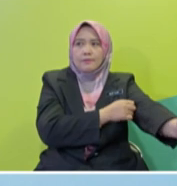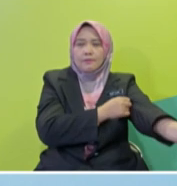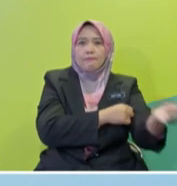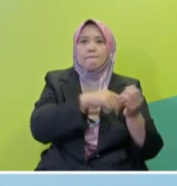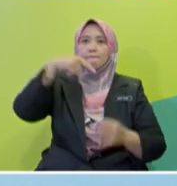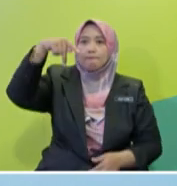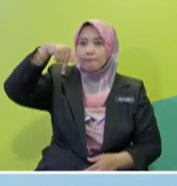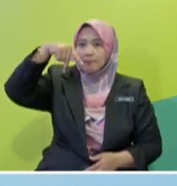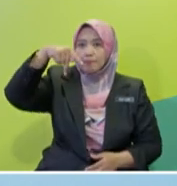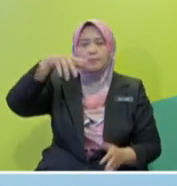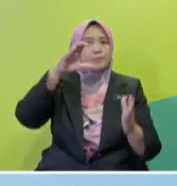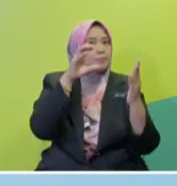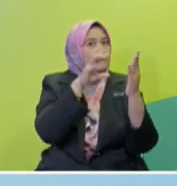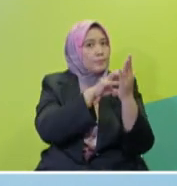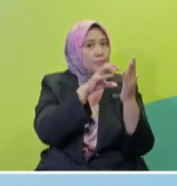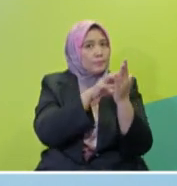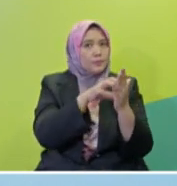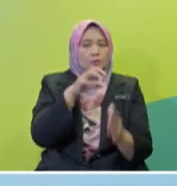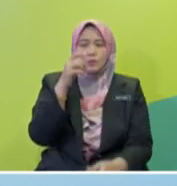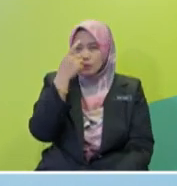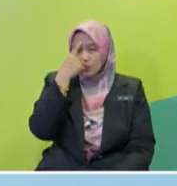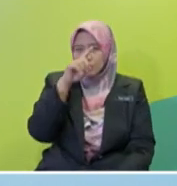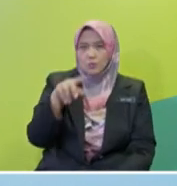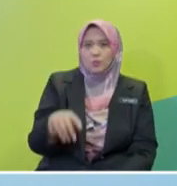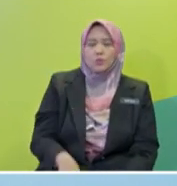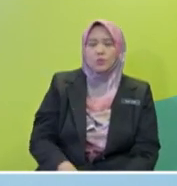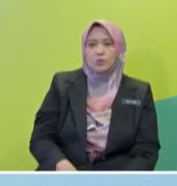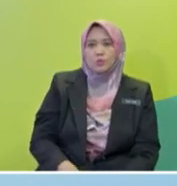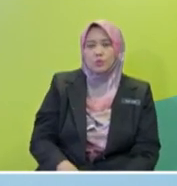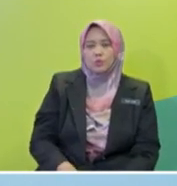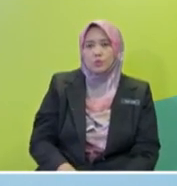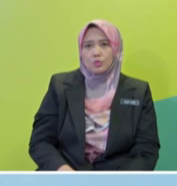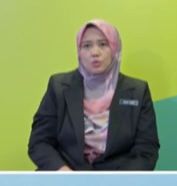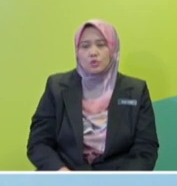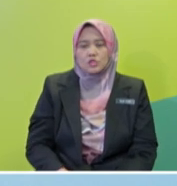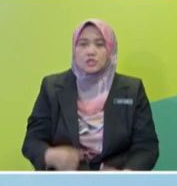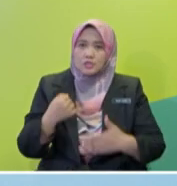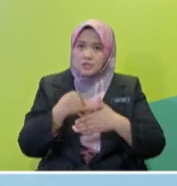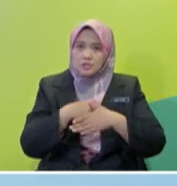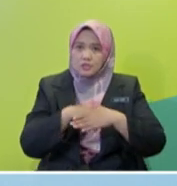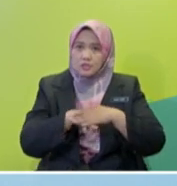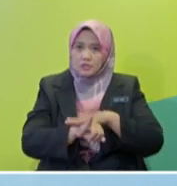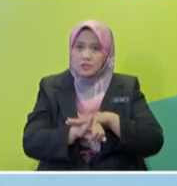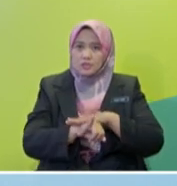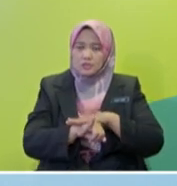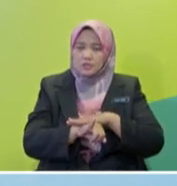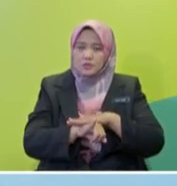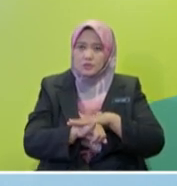oke Ya akan mengarahkan supaya isi kandungan diantara